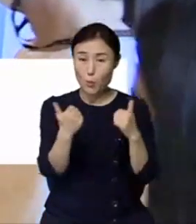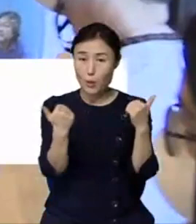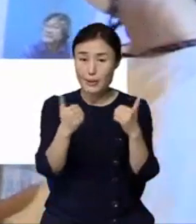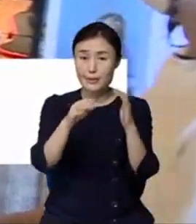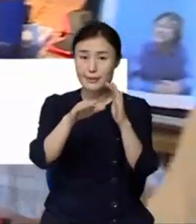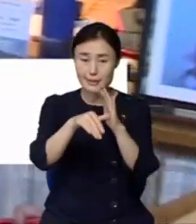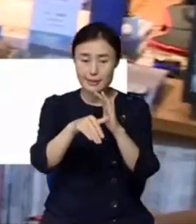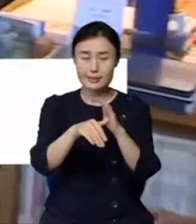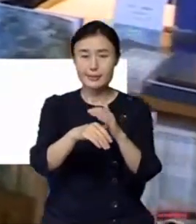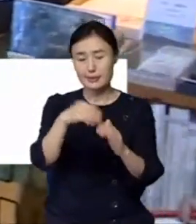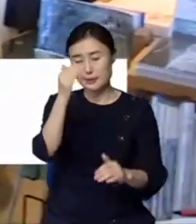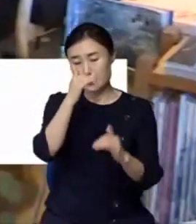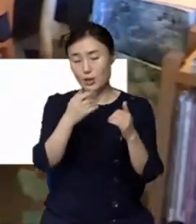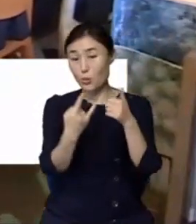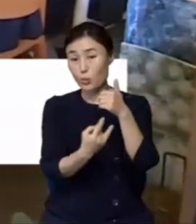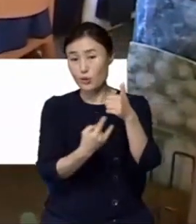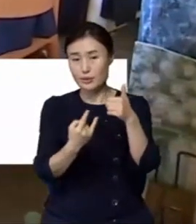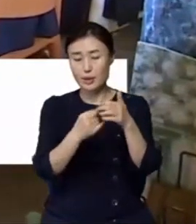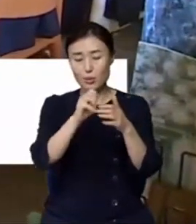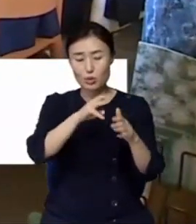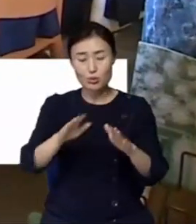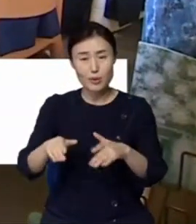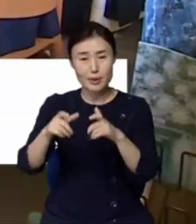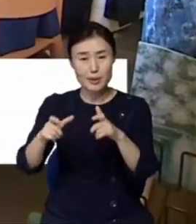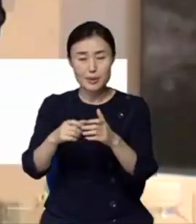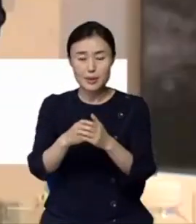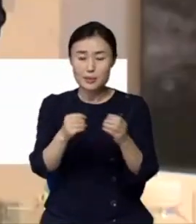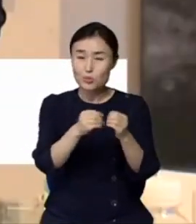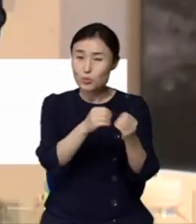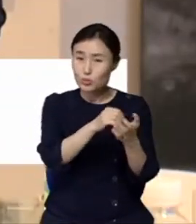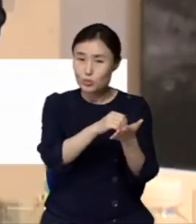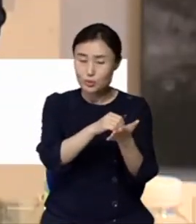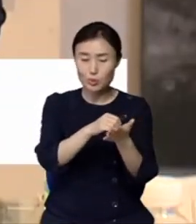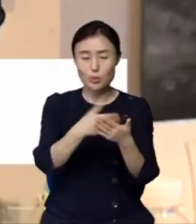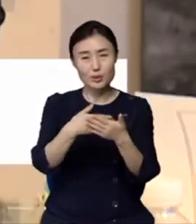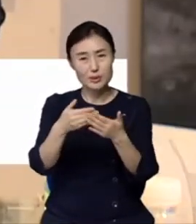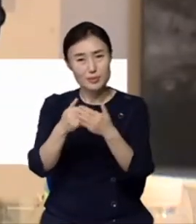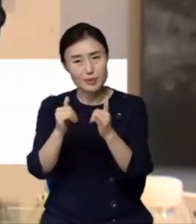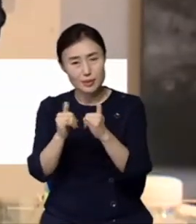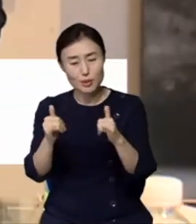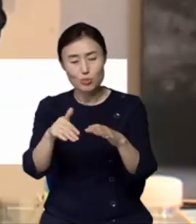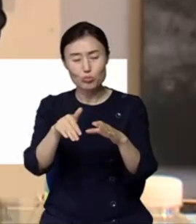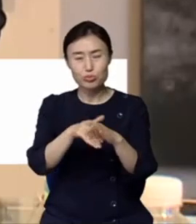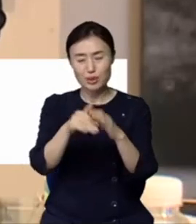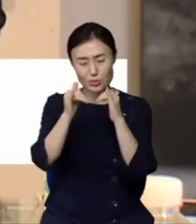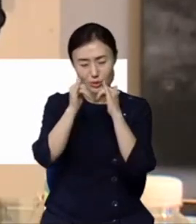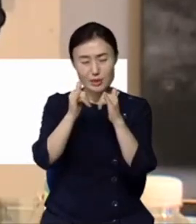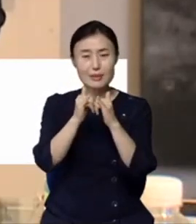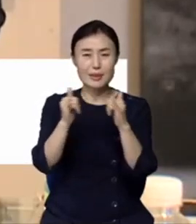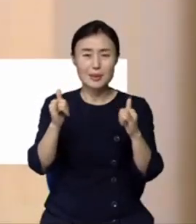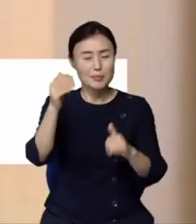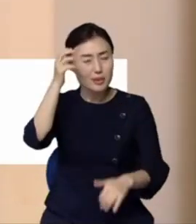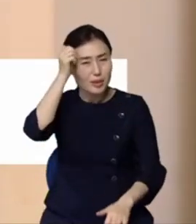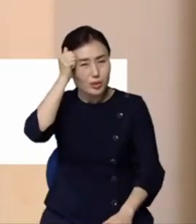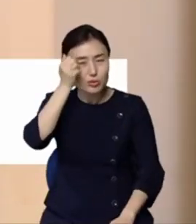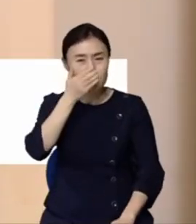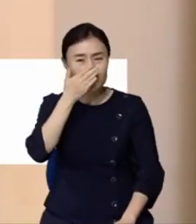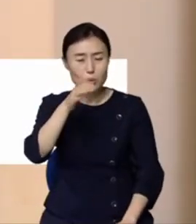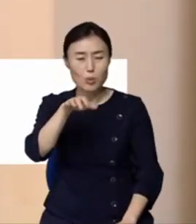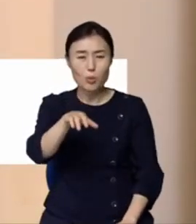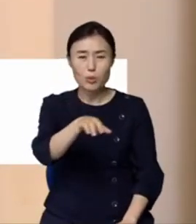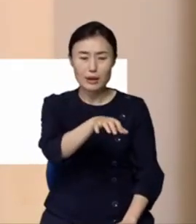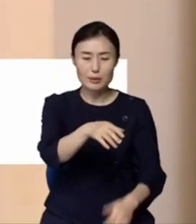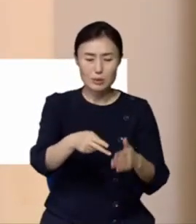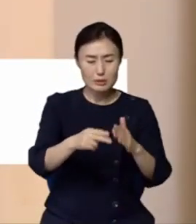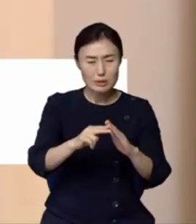현장회의에서 시청자위원들은 광주 전남에는 소설가와 시인, 화가 등 문화적 거장들을 기억할 수 있는 공간이나 시설이 상당